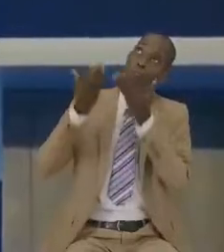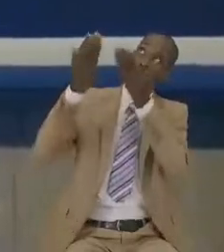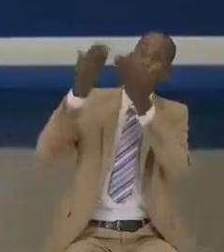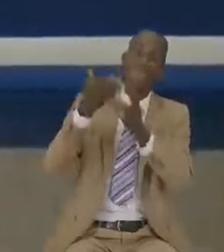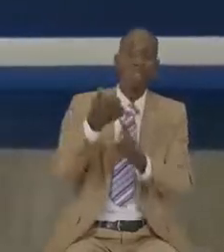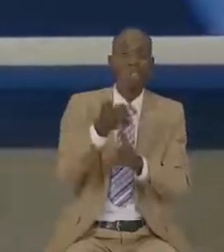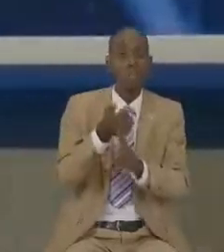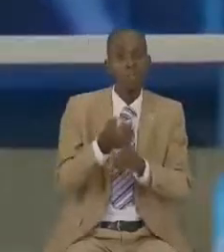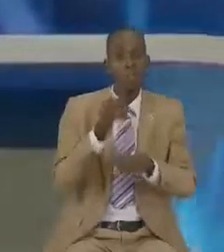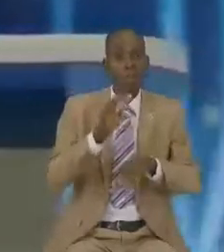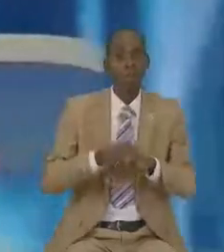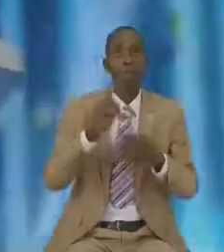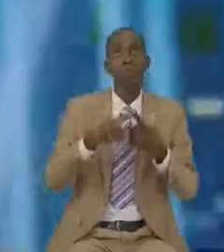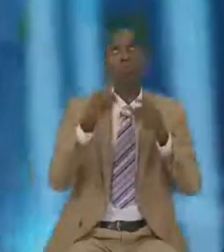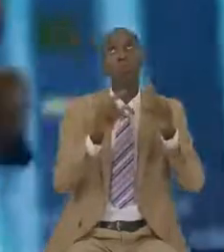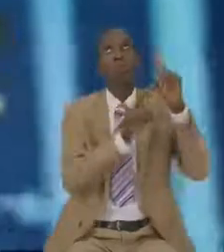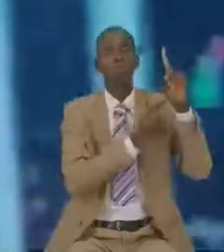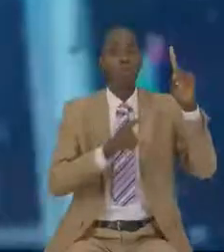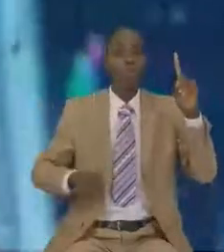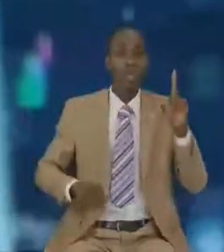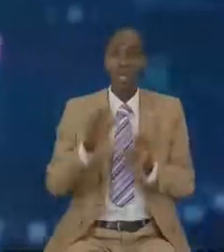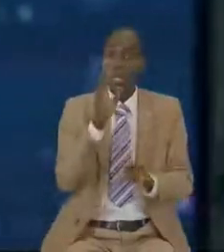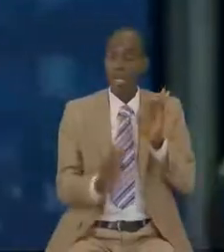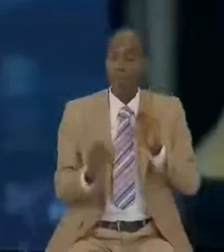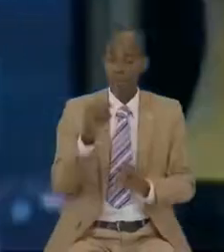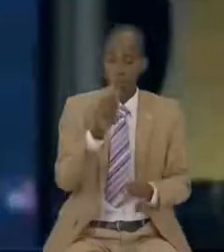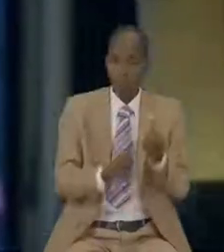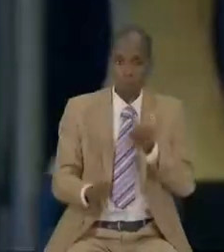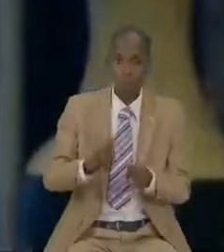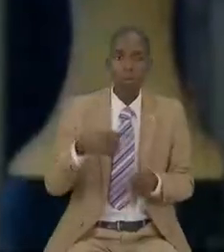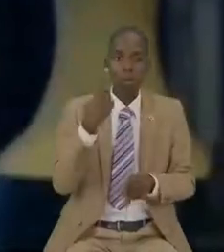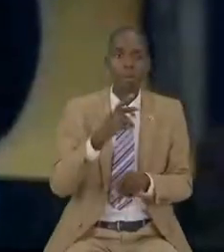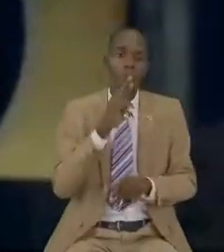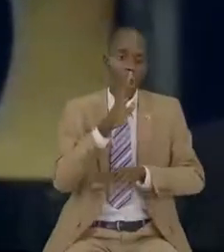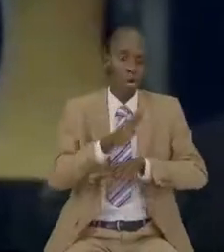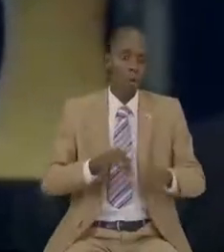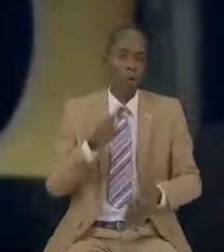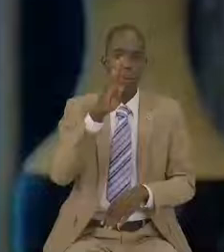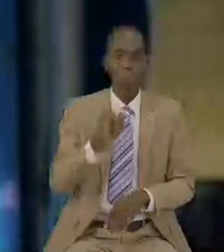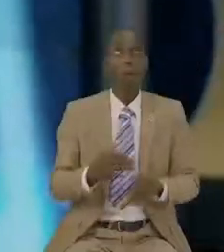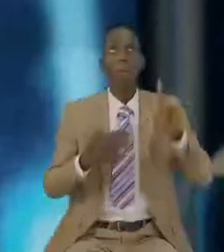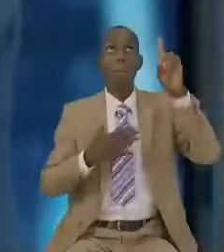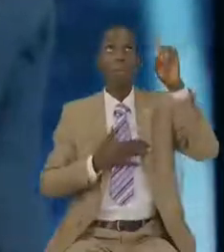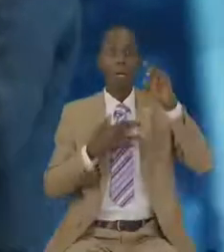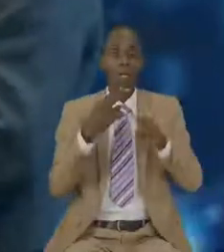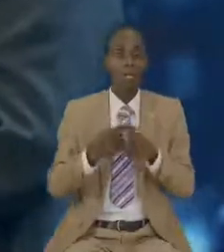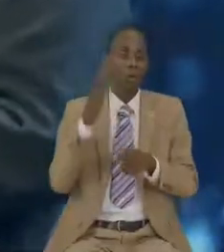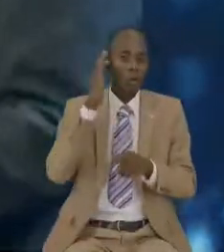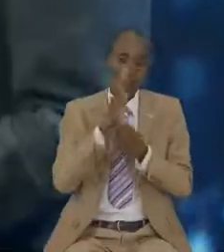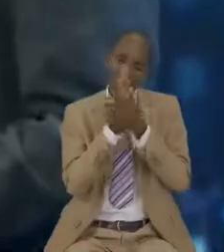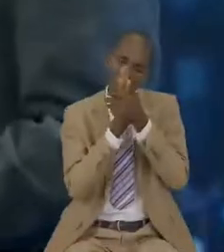moi, au Seigneur, si mon peuple, ce qui est invoqué mon nom, s'humilie,